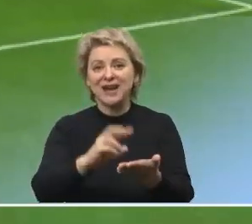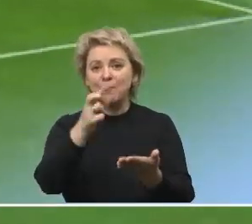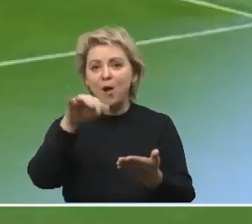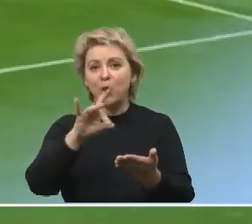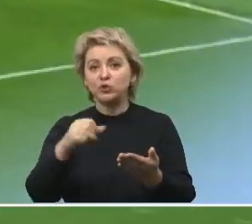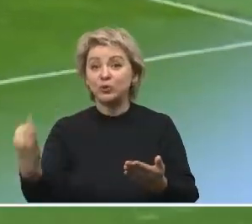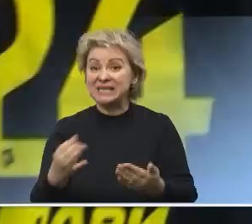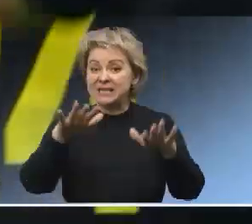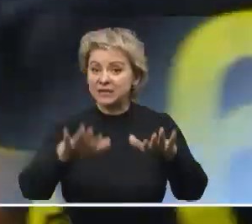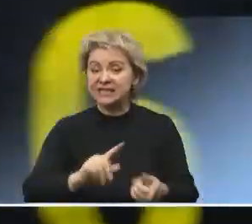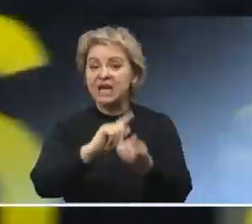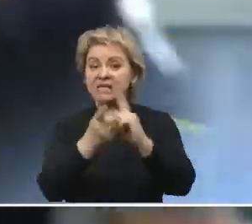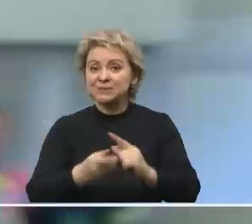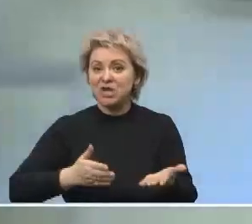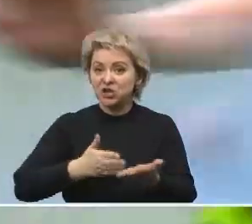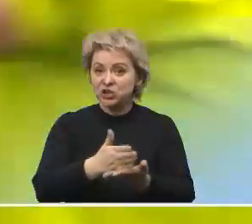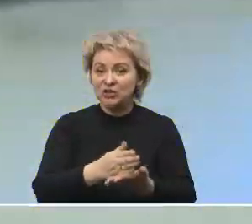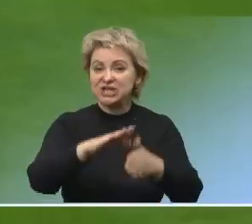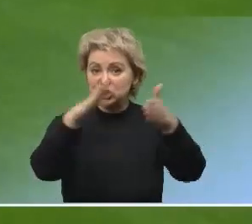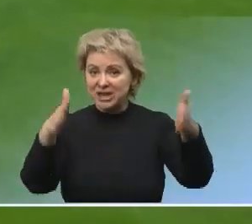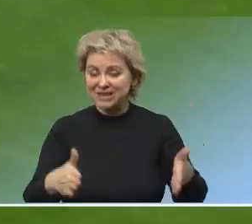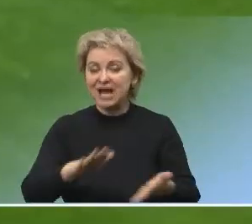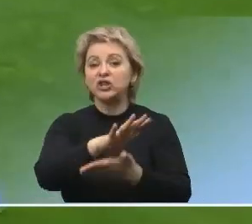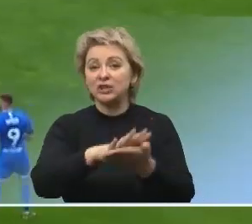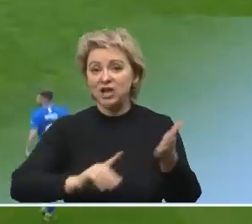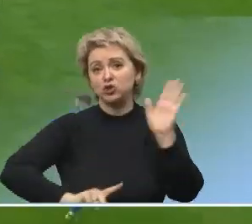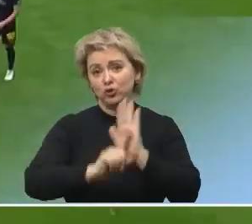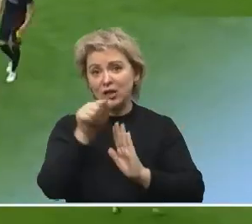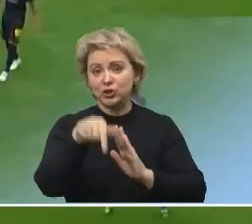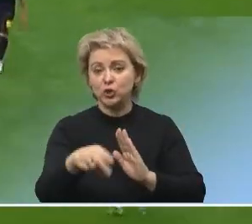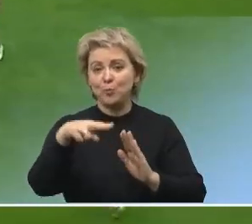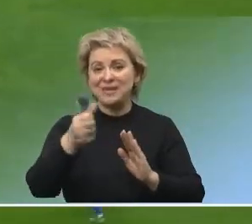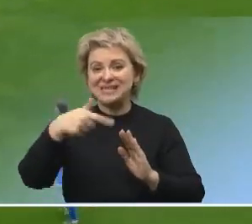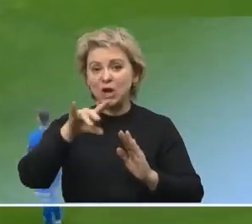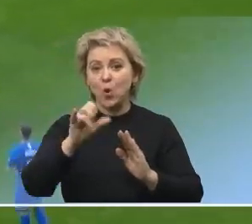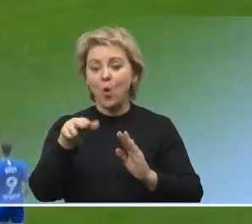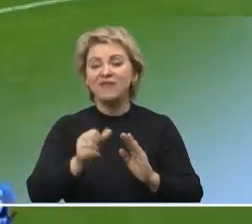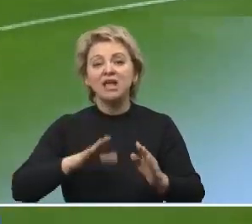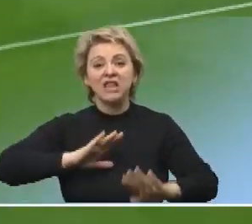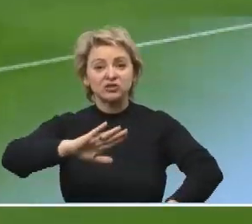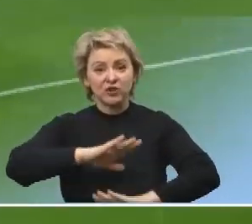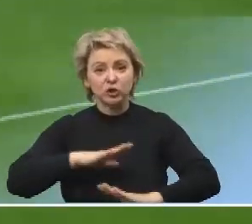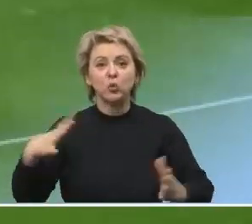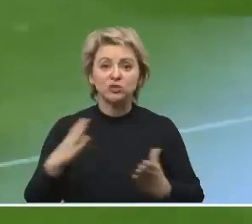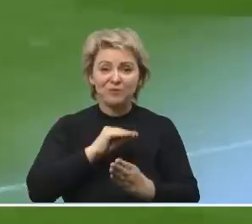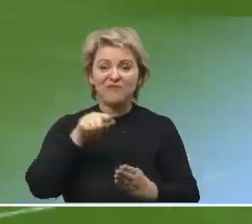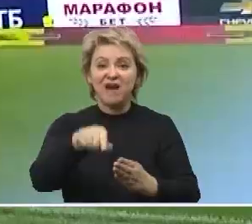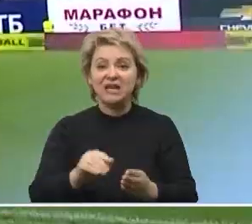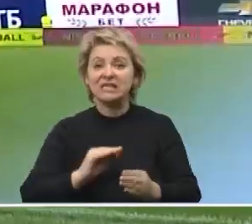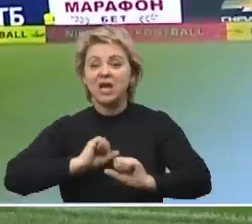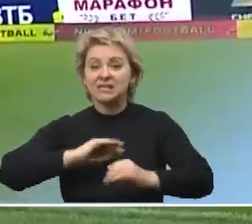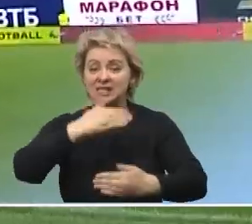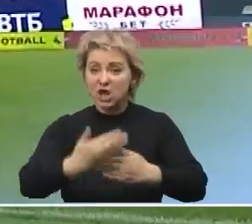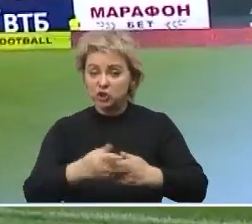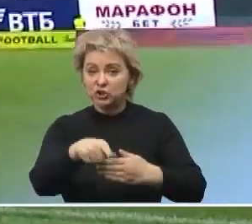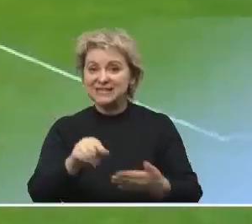убойной позиции сменяет выстрел в притирку со штангой. А дальше начинается Писяков-шоу. Наш вратарь успевает сложиться после удара в упор и